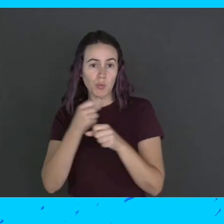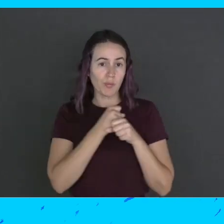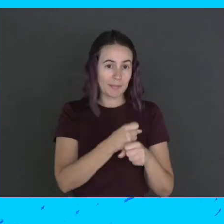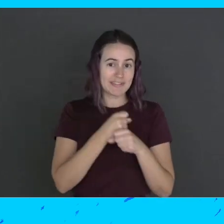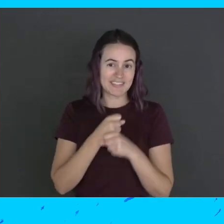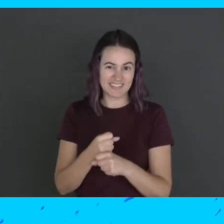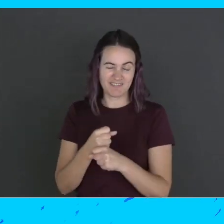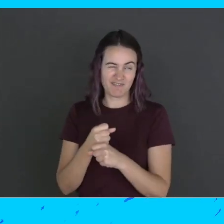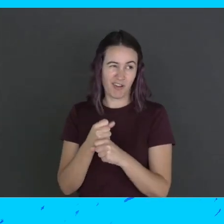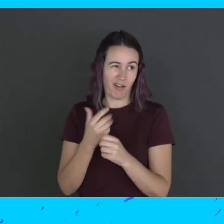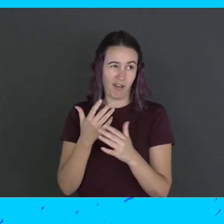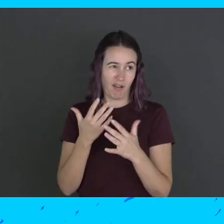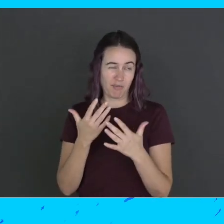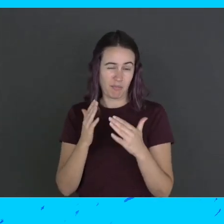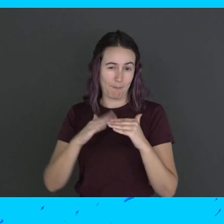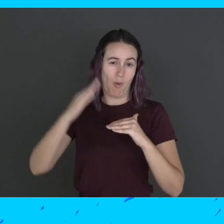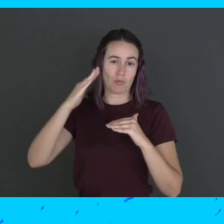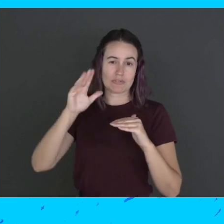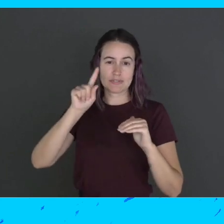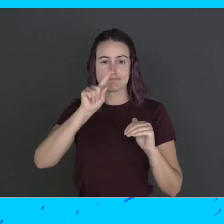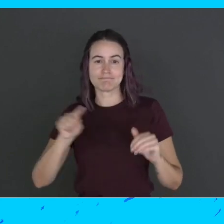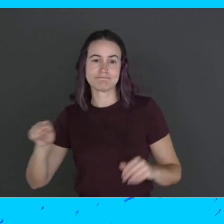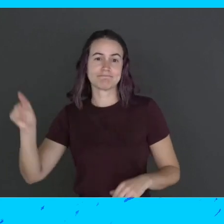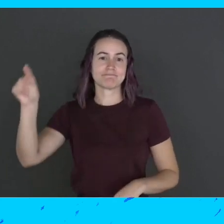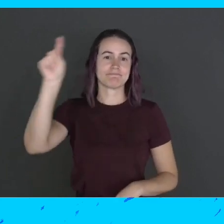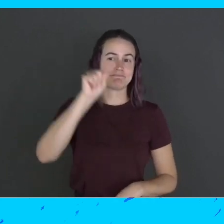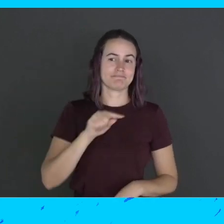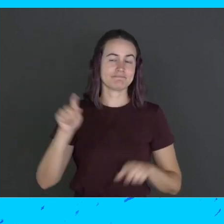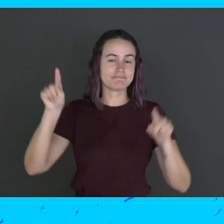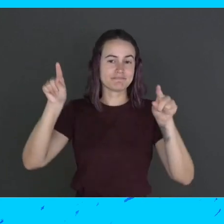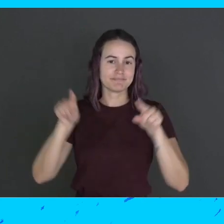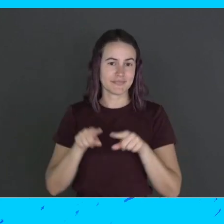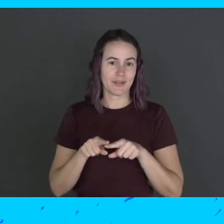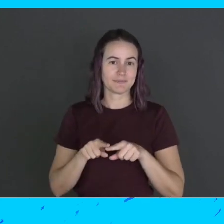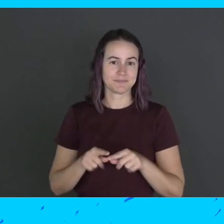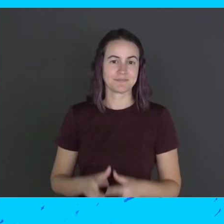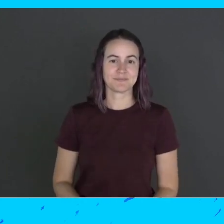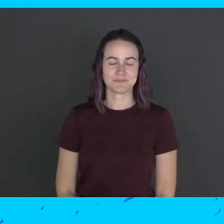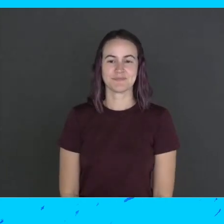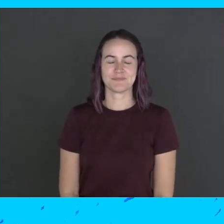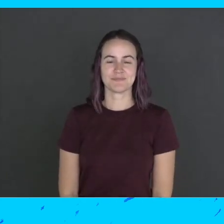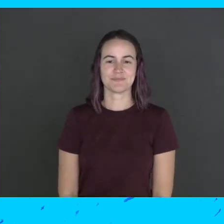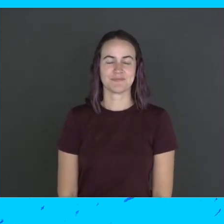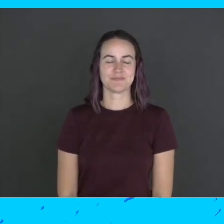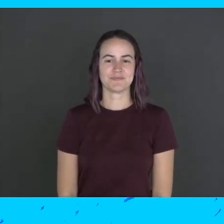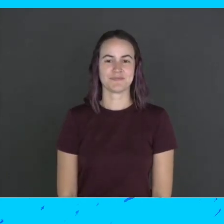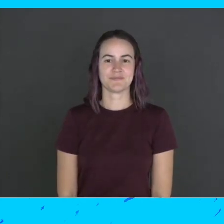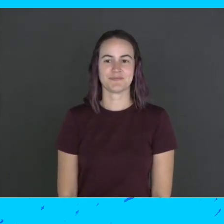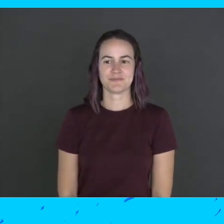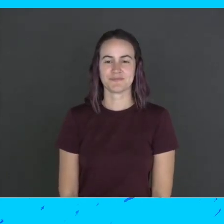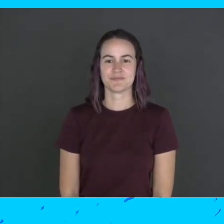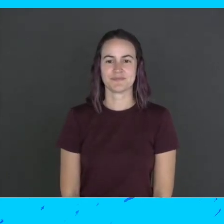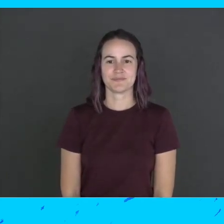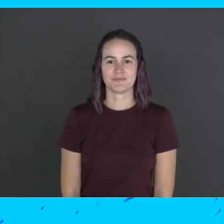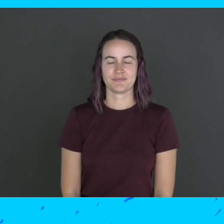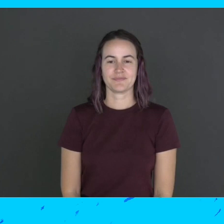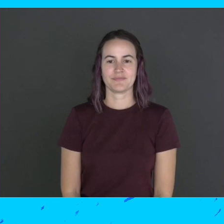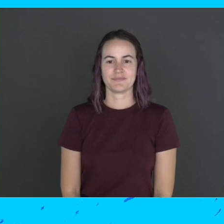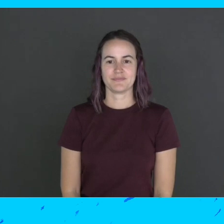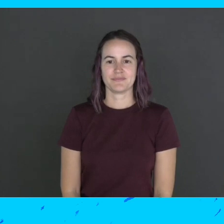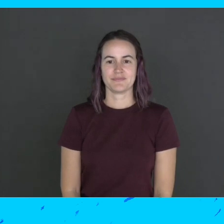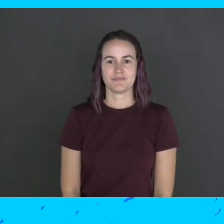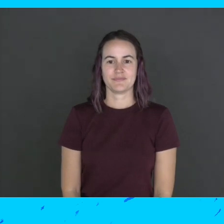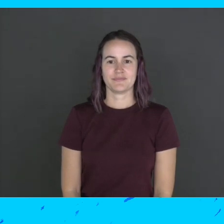pratiquement des adolescents de tous les États d'Inde représentés dans ces groupes